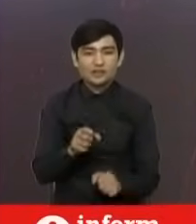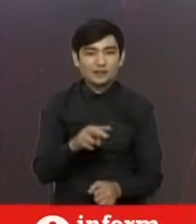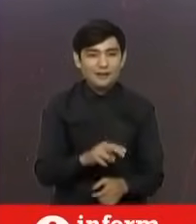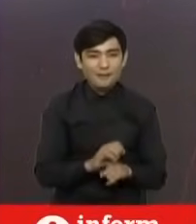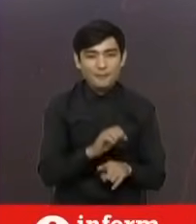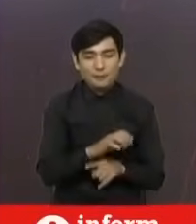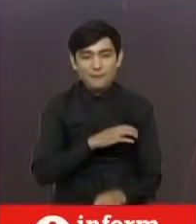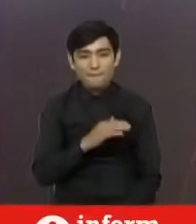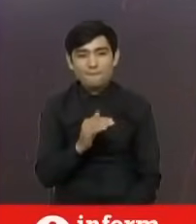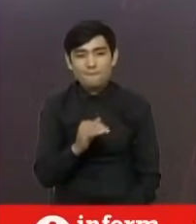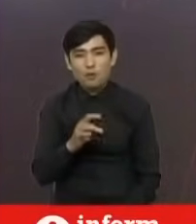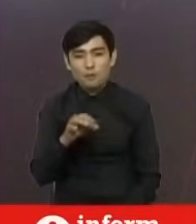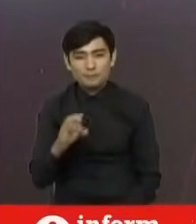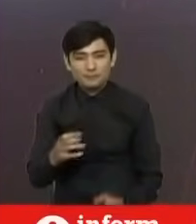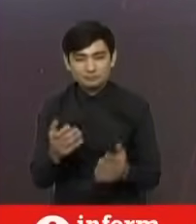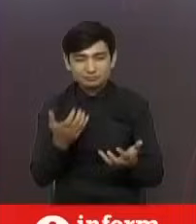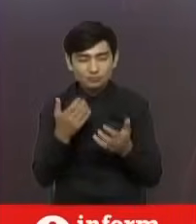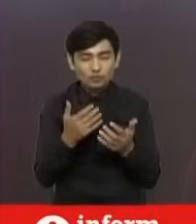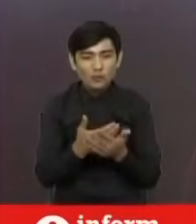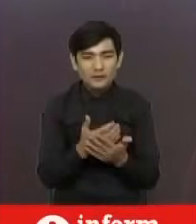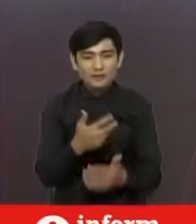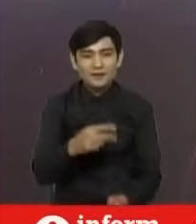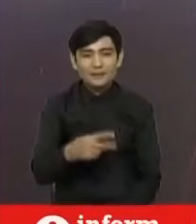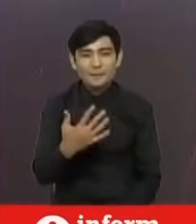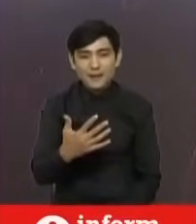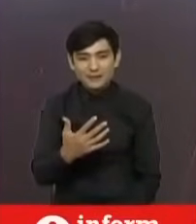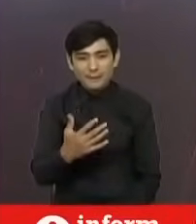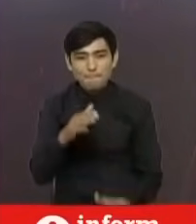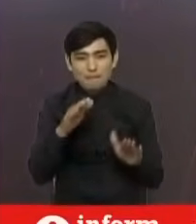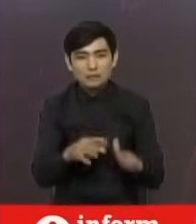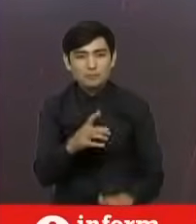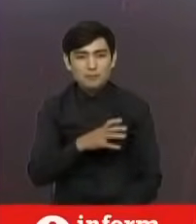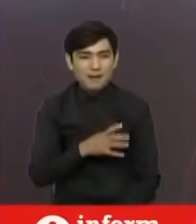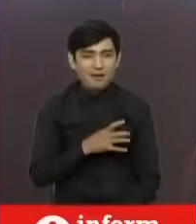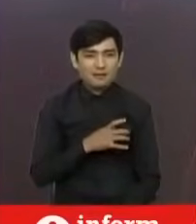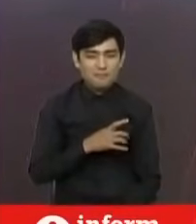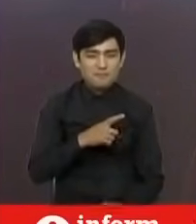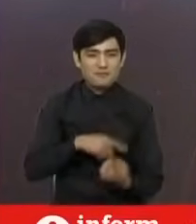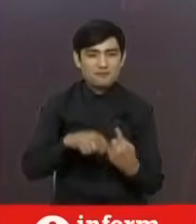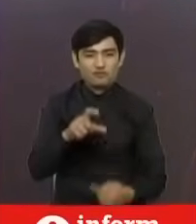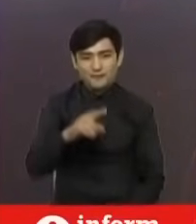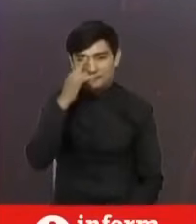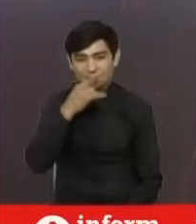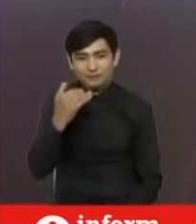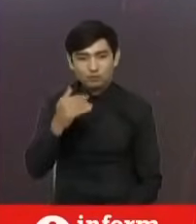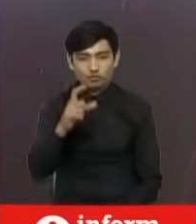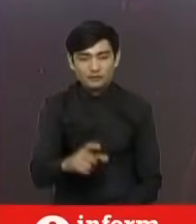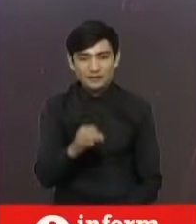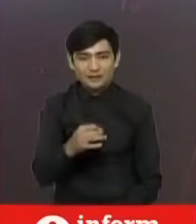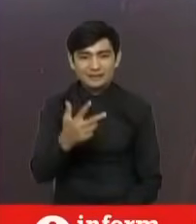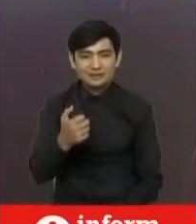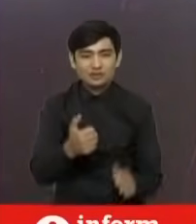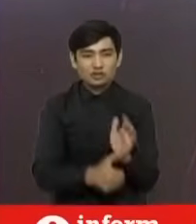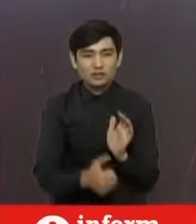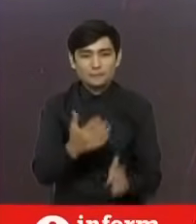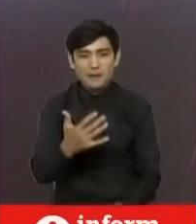данным Forbes, Владимир Джуманбаев занимает 25-е место в рейтинге богатейших бизнесменов Казахстана. Его состояние оценивается в